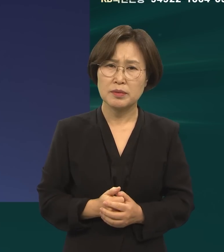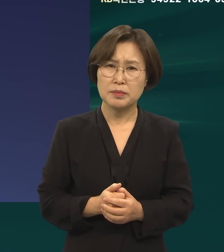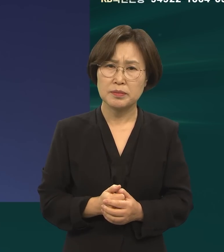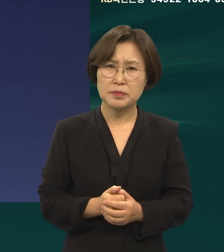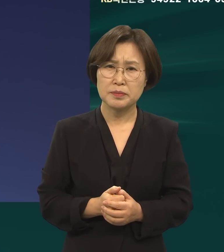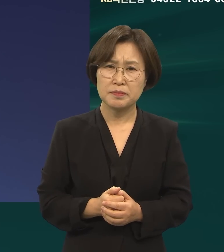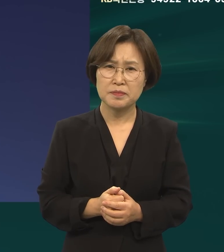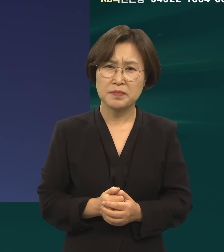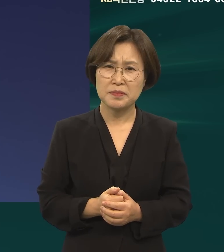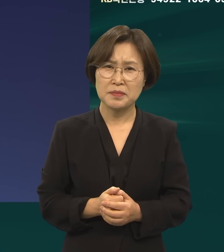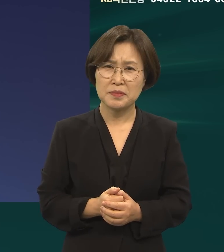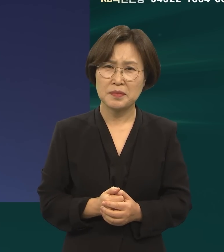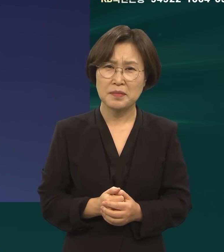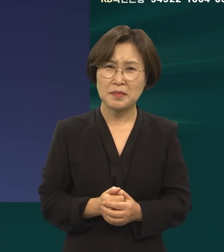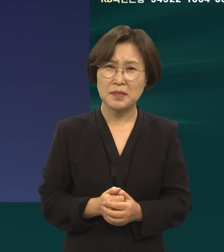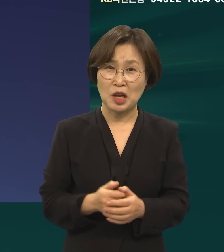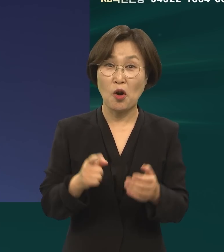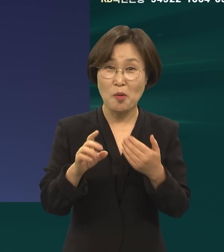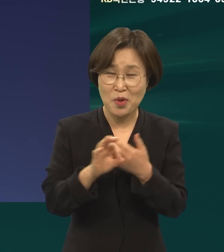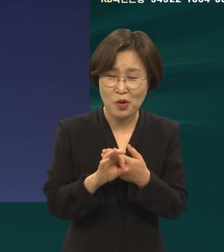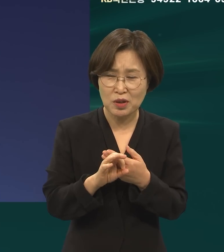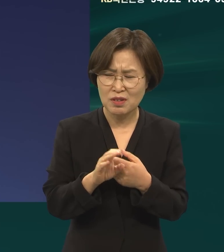근데 이렇게 말하면 꼭 순종하는 사람이 있잖아요.